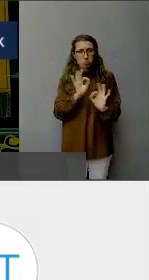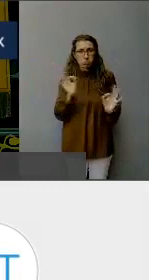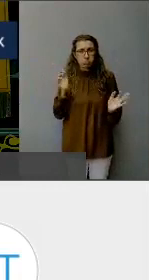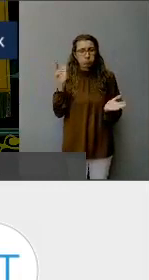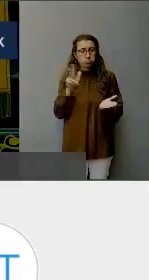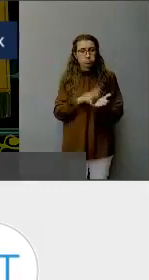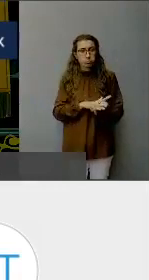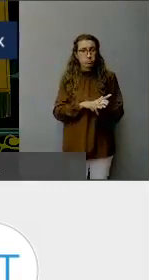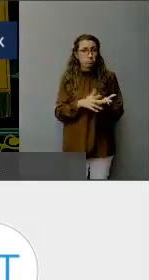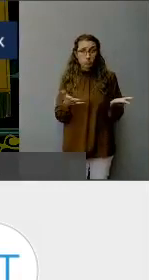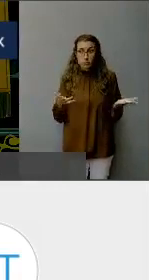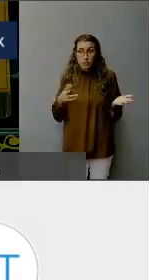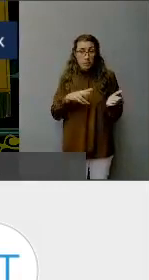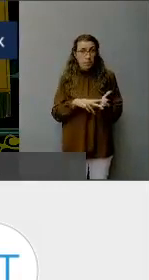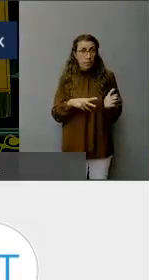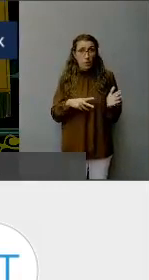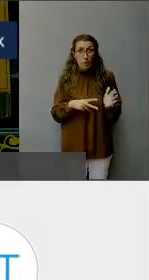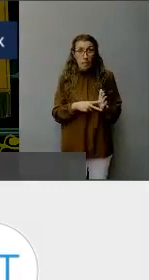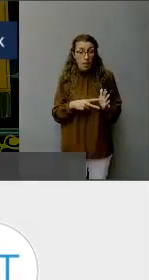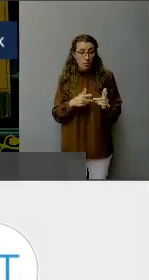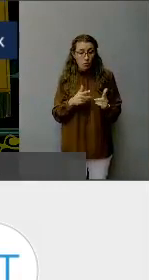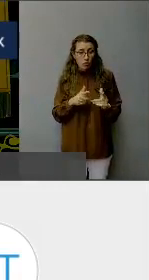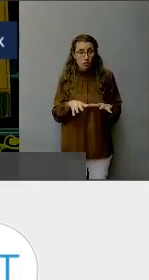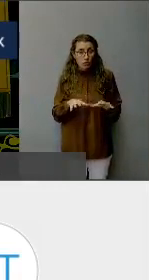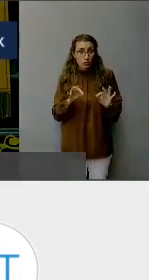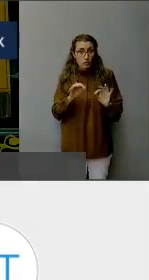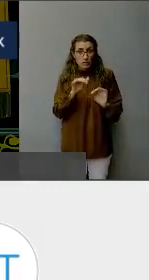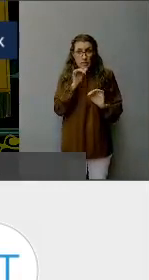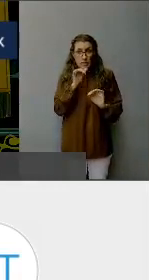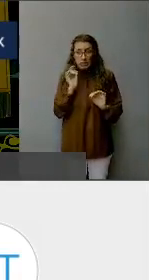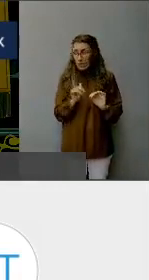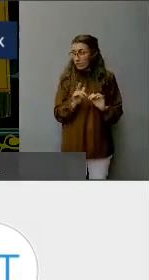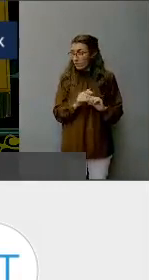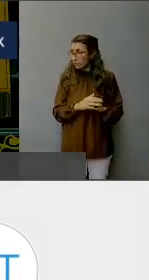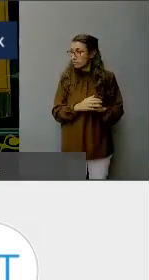ora per sospendere la seduta quindi andiamo avanti